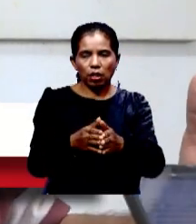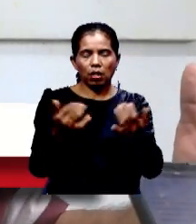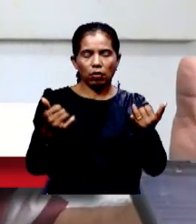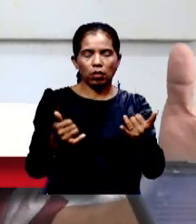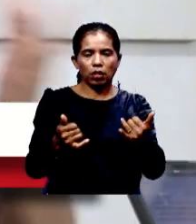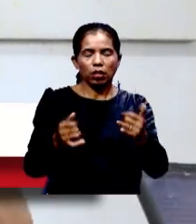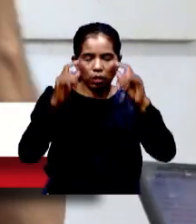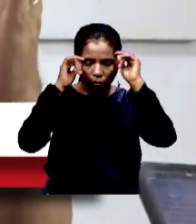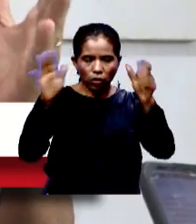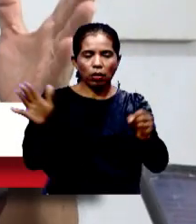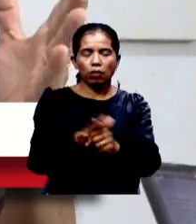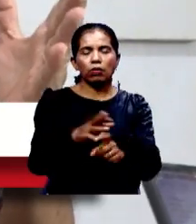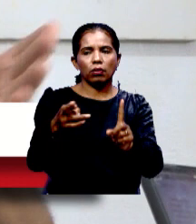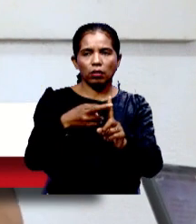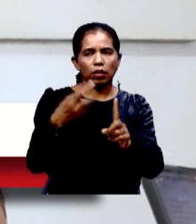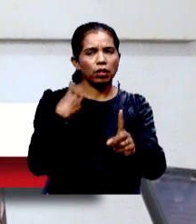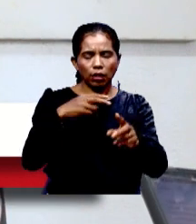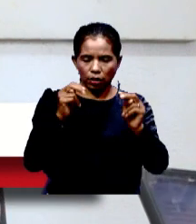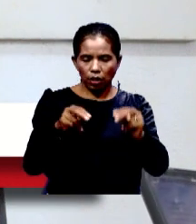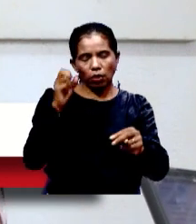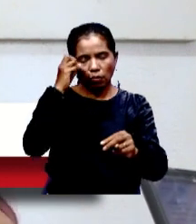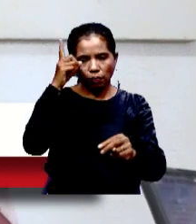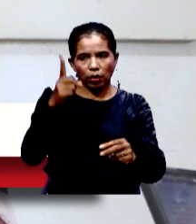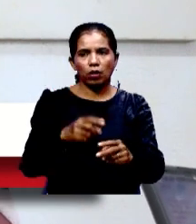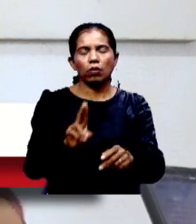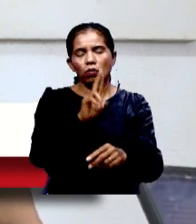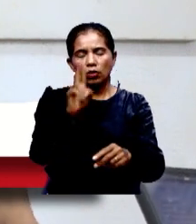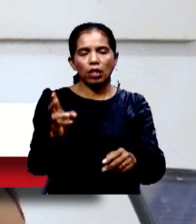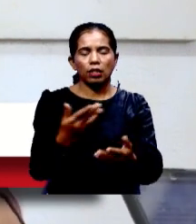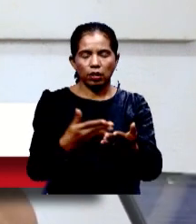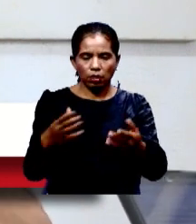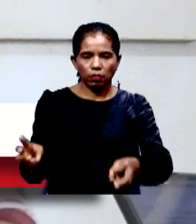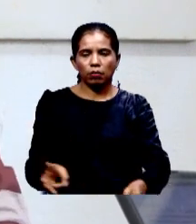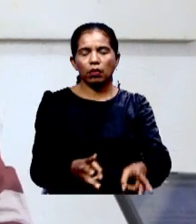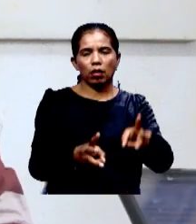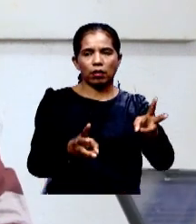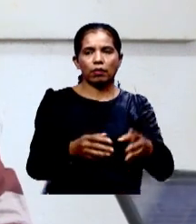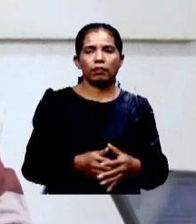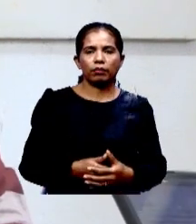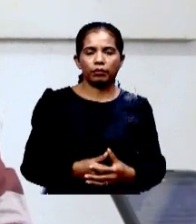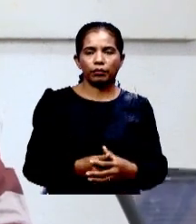onza iteng komprende ida ne uza sasam publik hololos sasam publik label privatiza